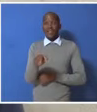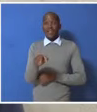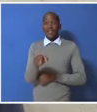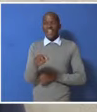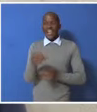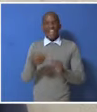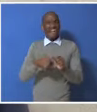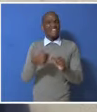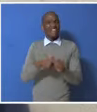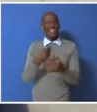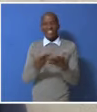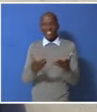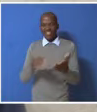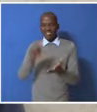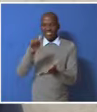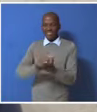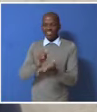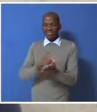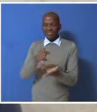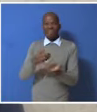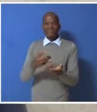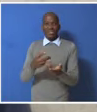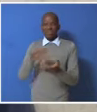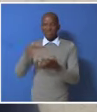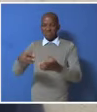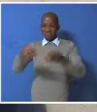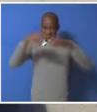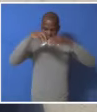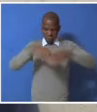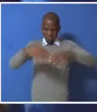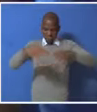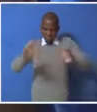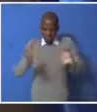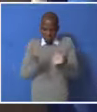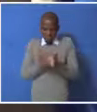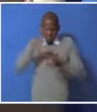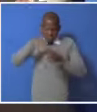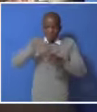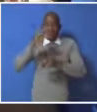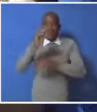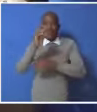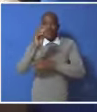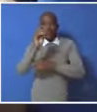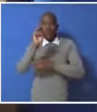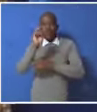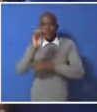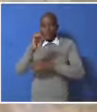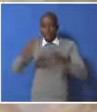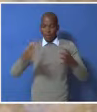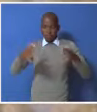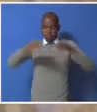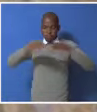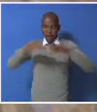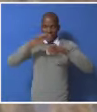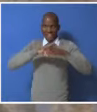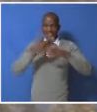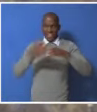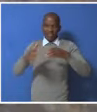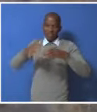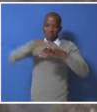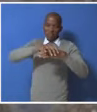gore se tsenngwa mo nkgwaneng yone e re e bitsang dough, se tsenngwa mo digestereng a be